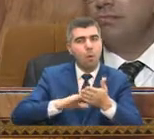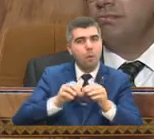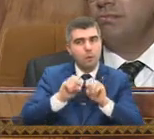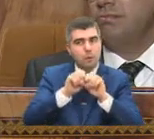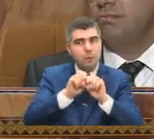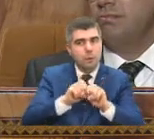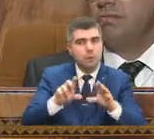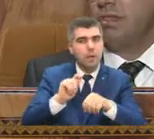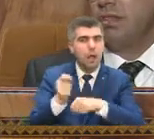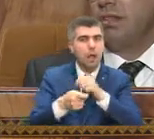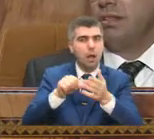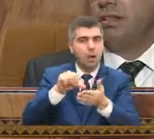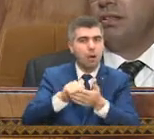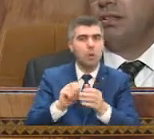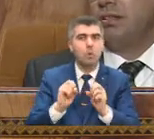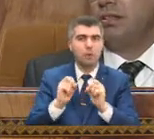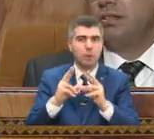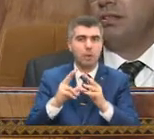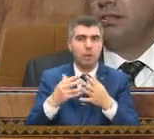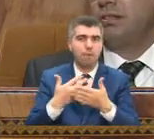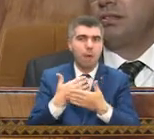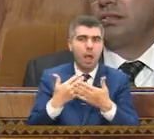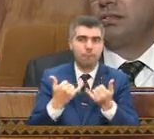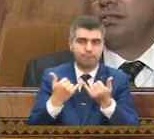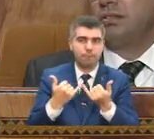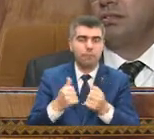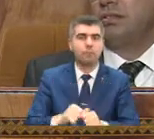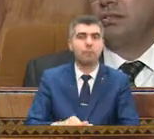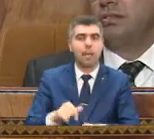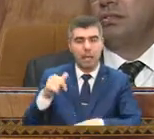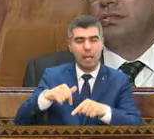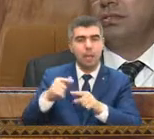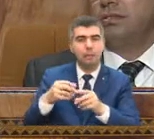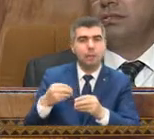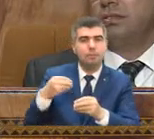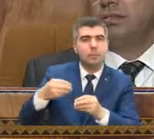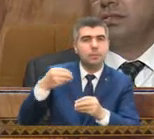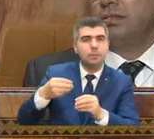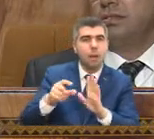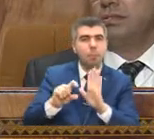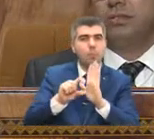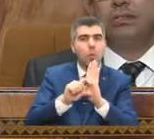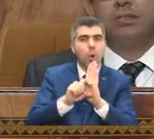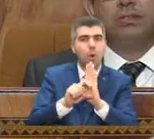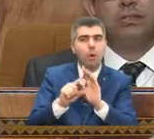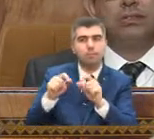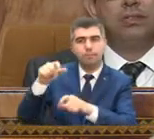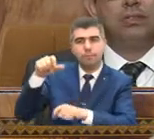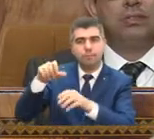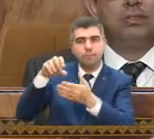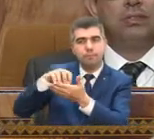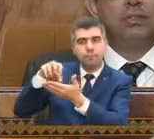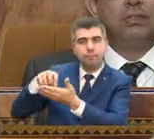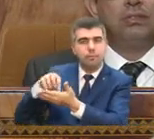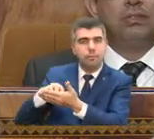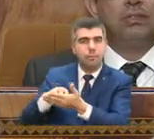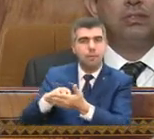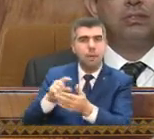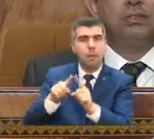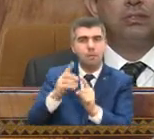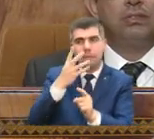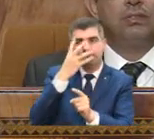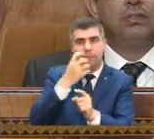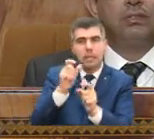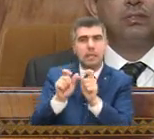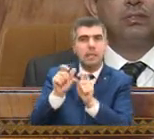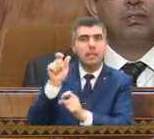أمور نفتخر بها، ولكن سيد الوزير هناك تعثر عدد من المشاريع في عدد من الأقاليم والقرى يثير السكينة